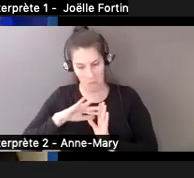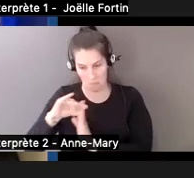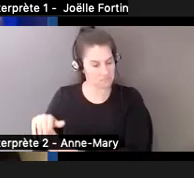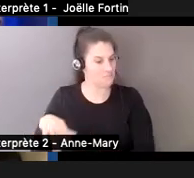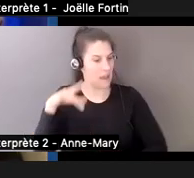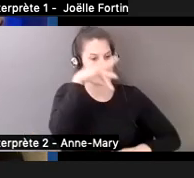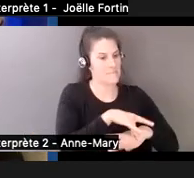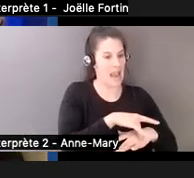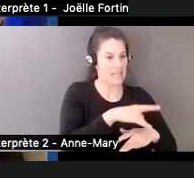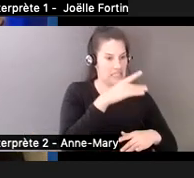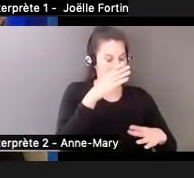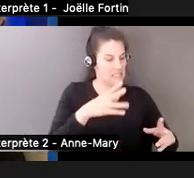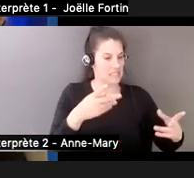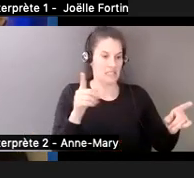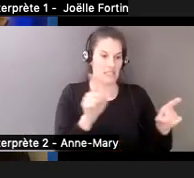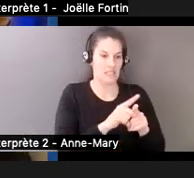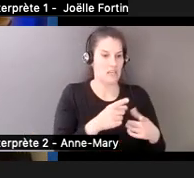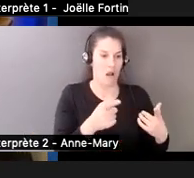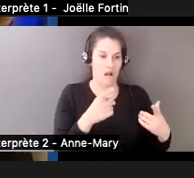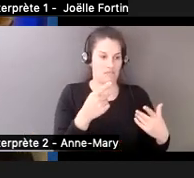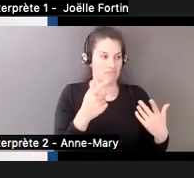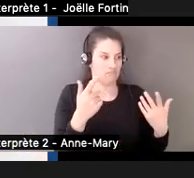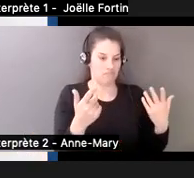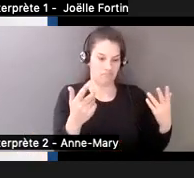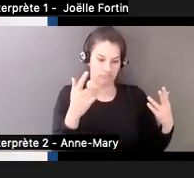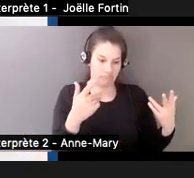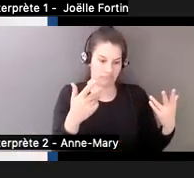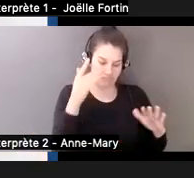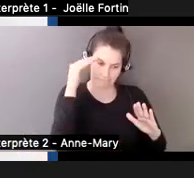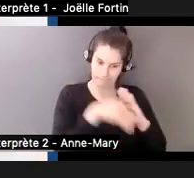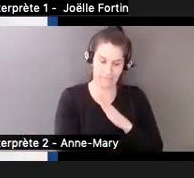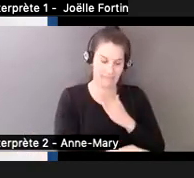avez un rhume, c'est de la faute de la maladie. Vous êtes angoissé, c'est de la faute